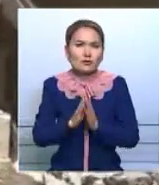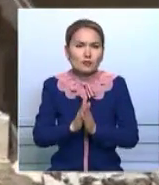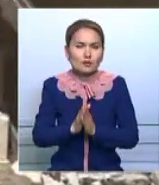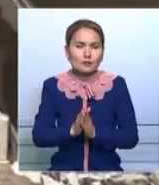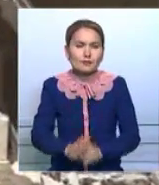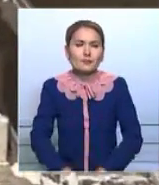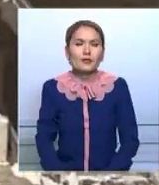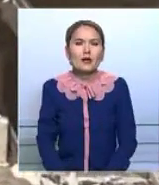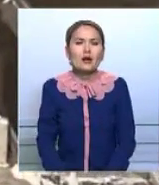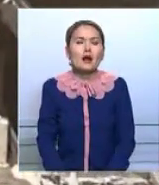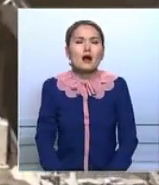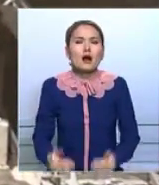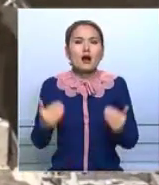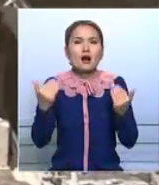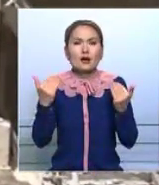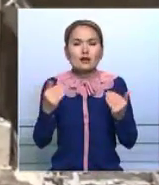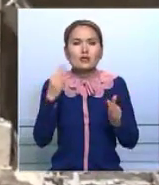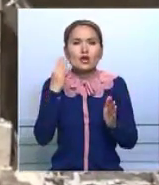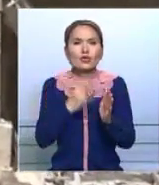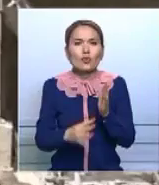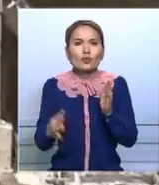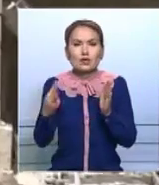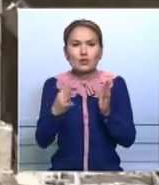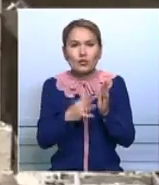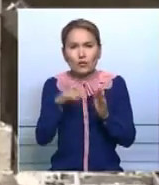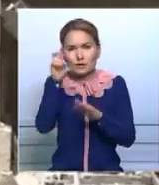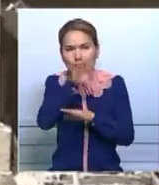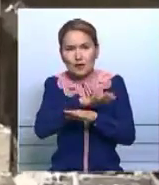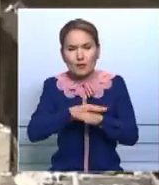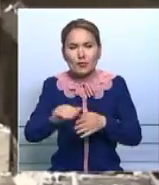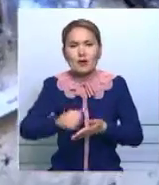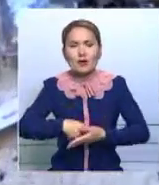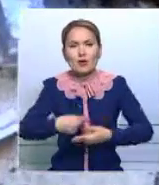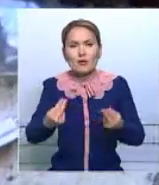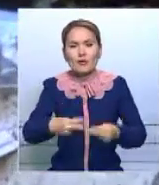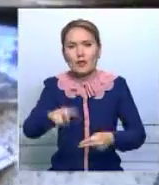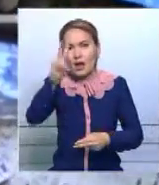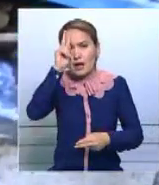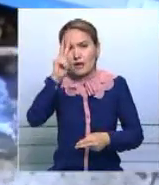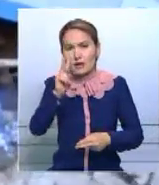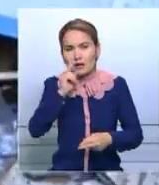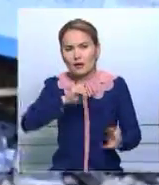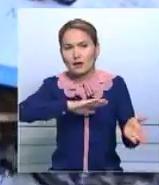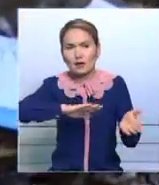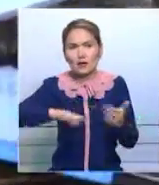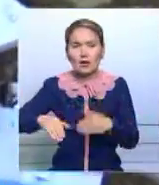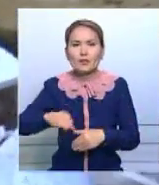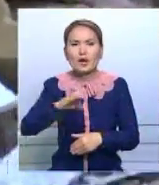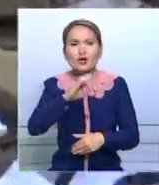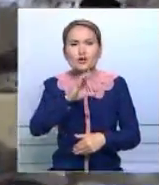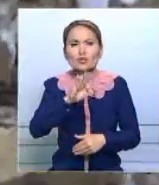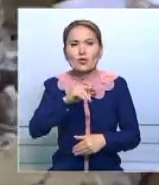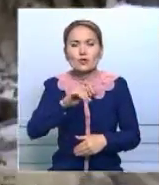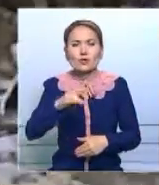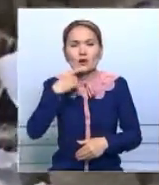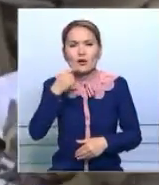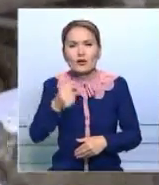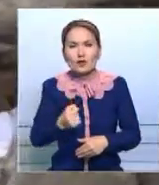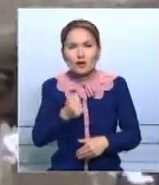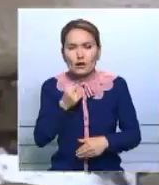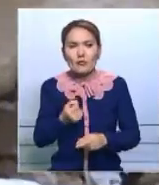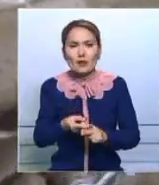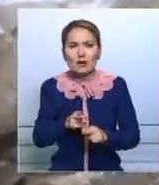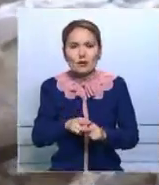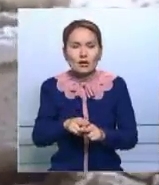Оқ атпау туралы бітімге 99 елді мекен қосылған. 2.5 ай ішінде 7000-ға жуық содыр қаруын тастады. Тізе бүгіп бітімге